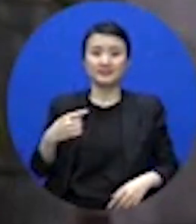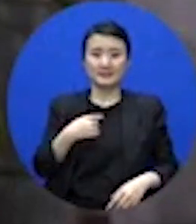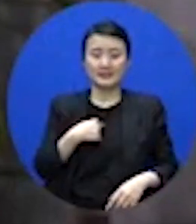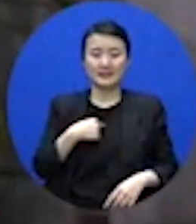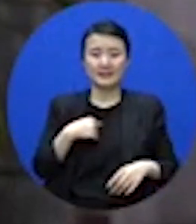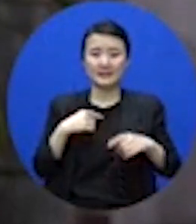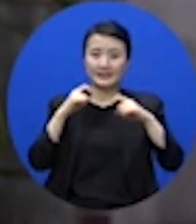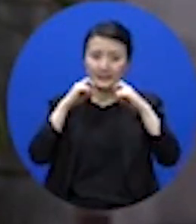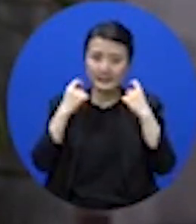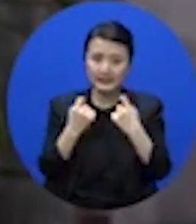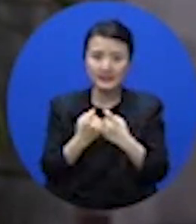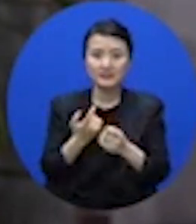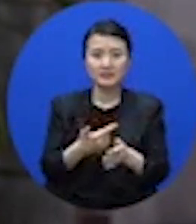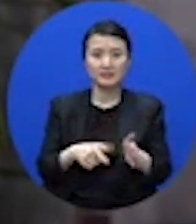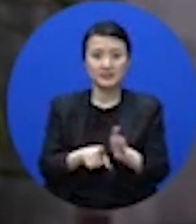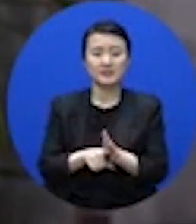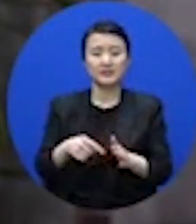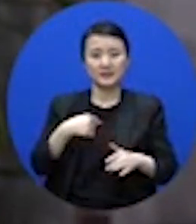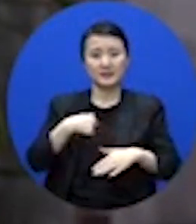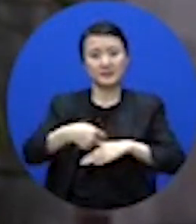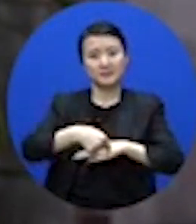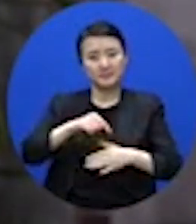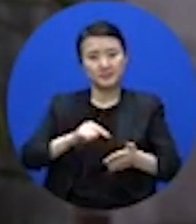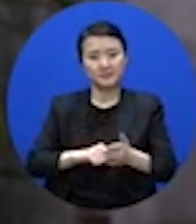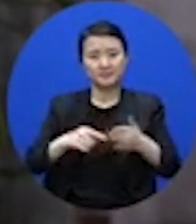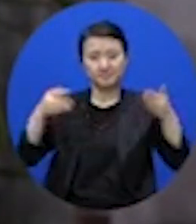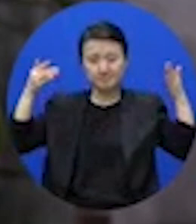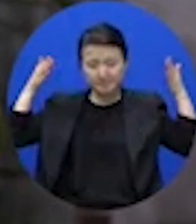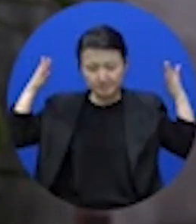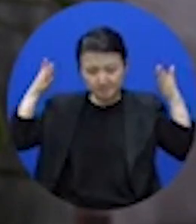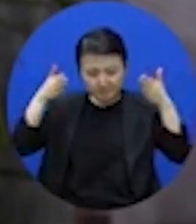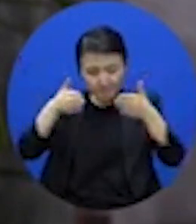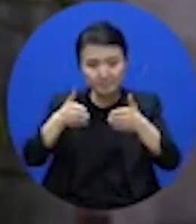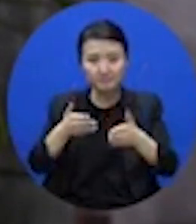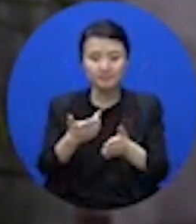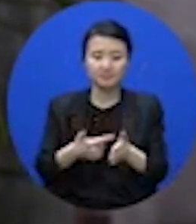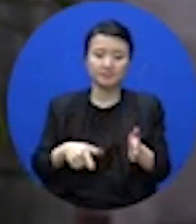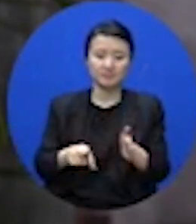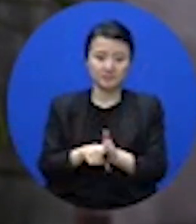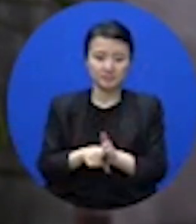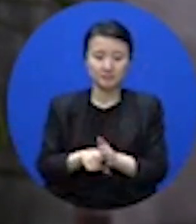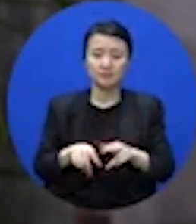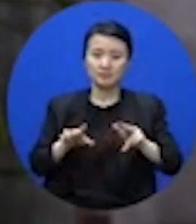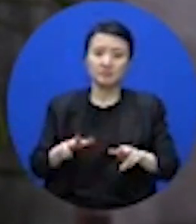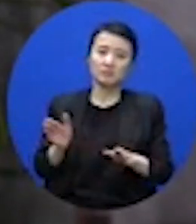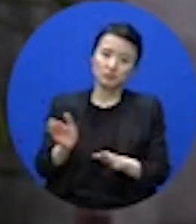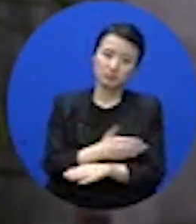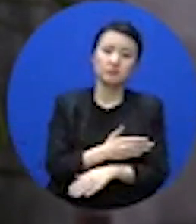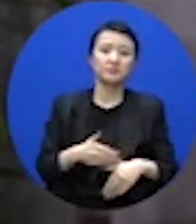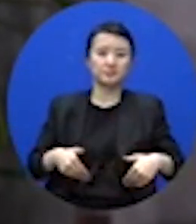자신에게 내 마음에 집중하는 시간을 지금부터는